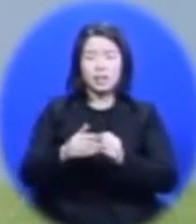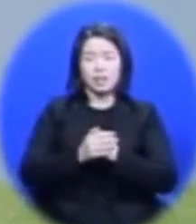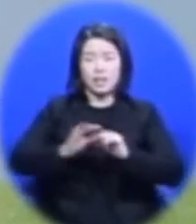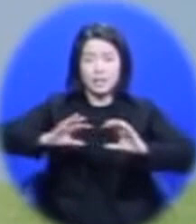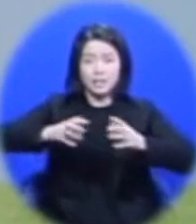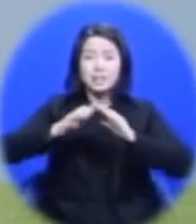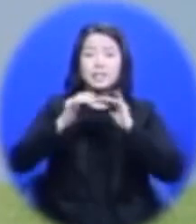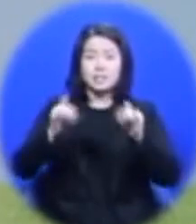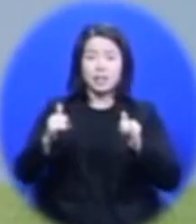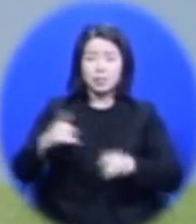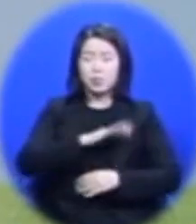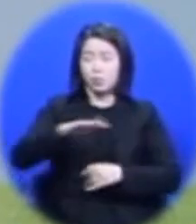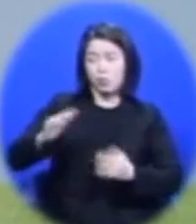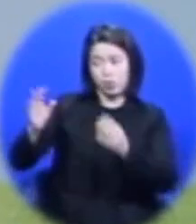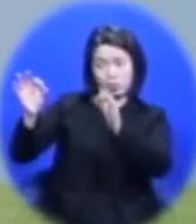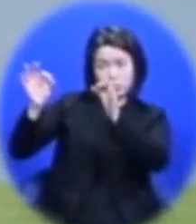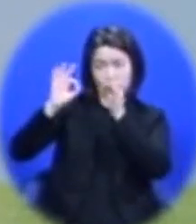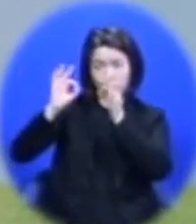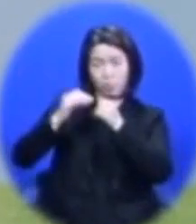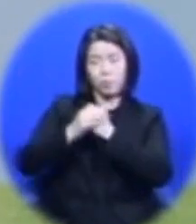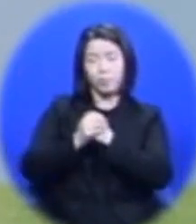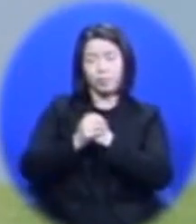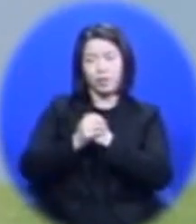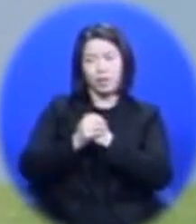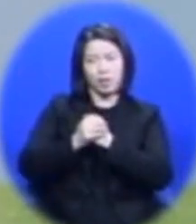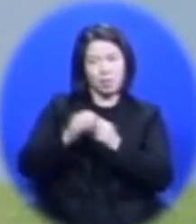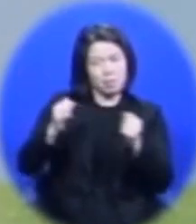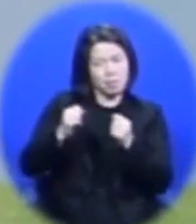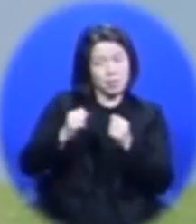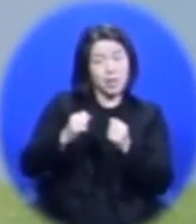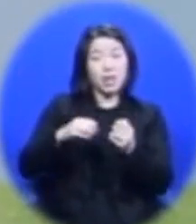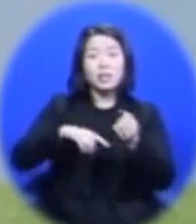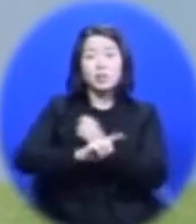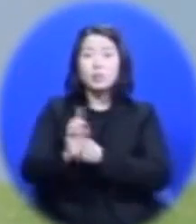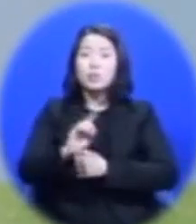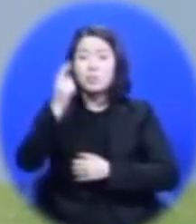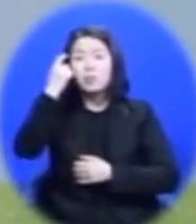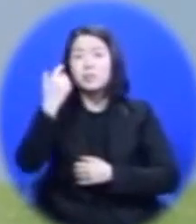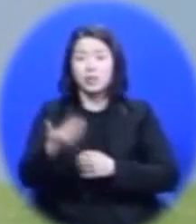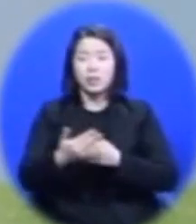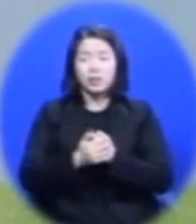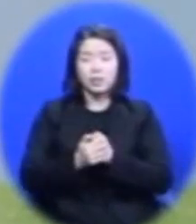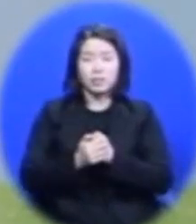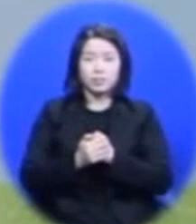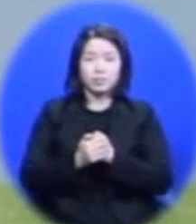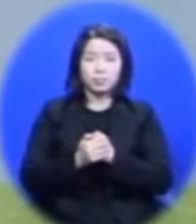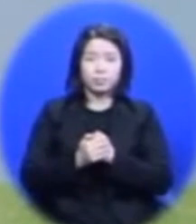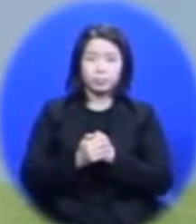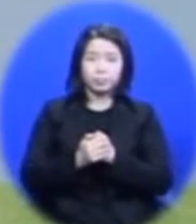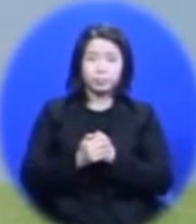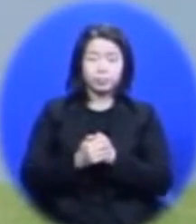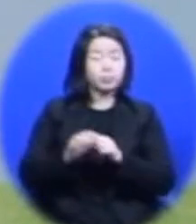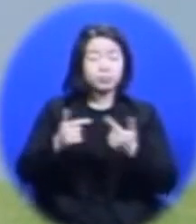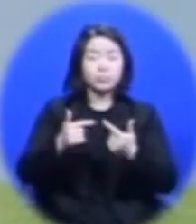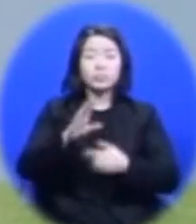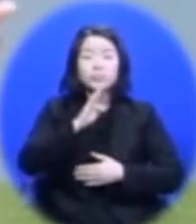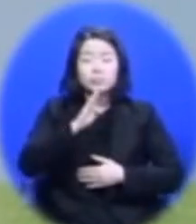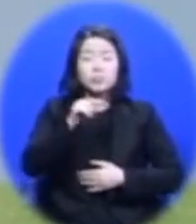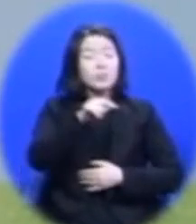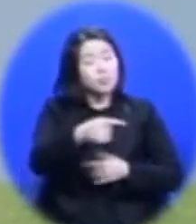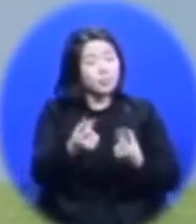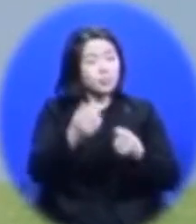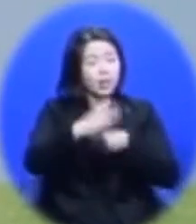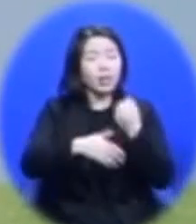세상 사람들이 우리를 보면서 냉소적인 이유가 뭐지요? 아니 진짜 그런